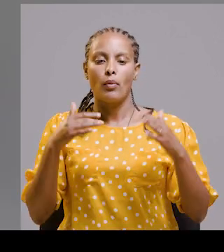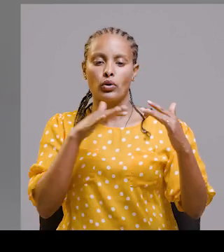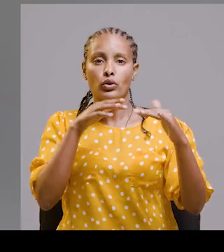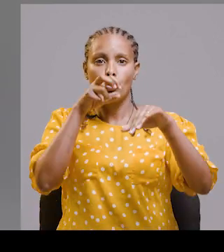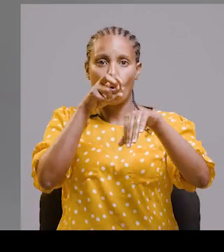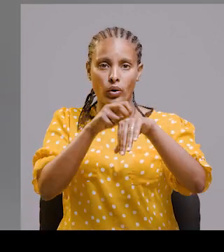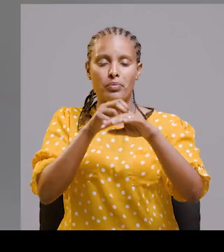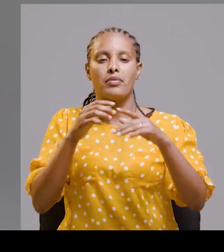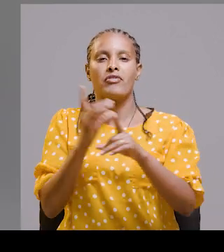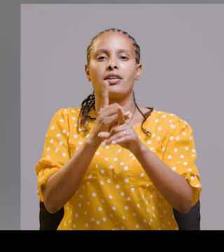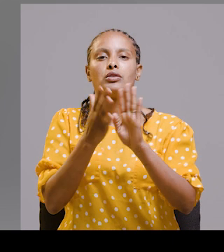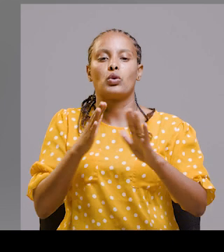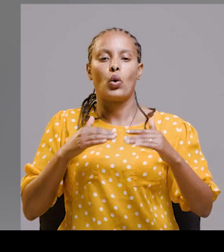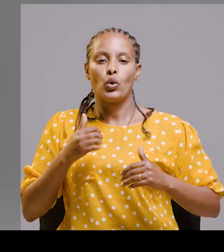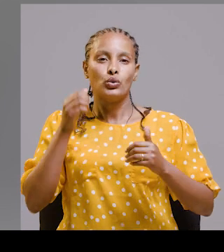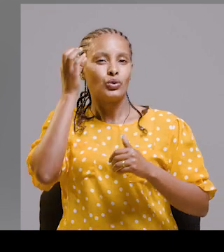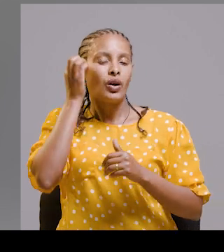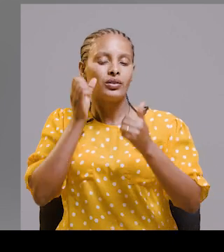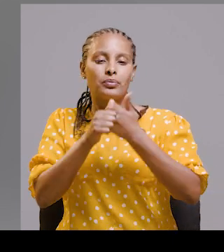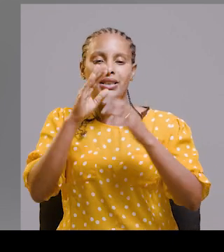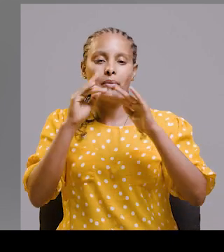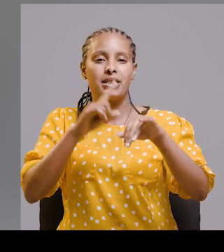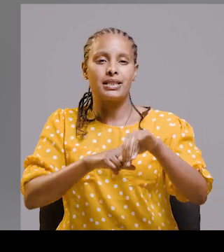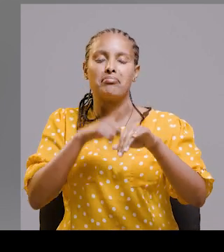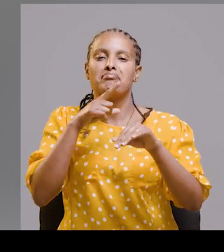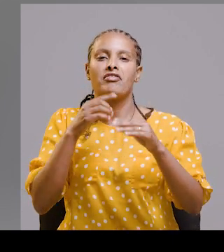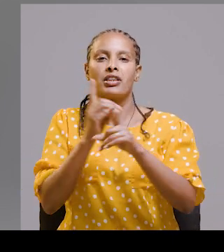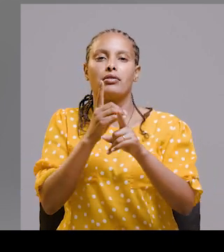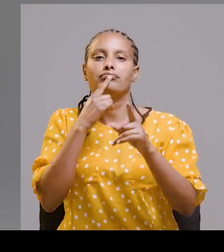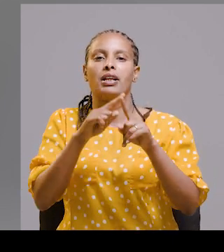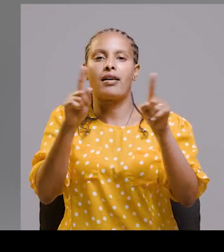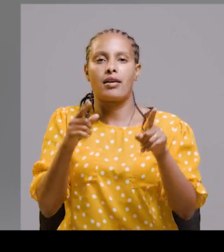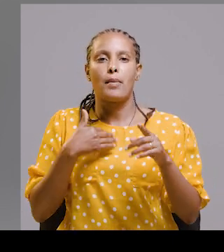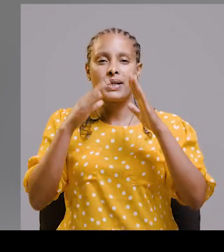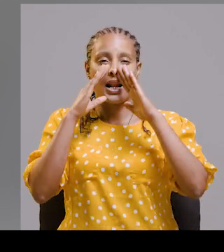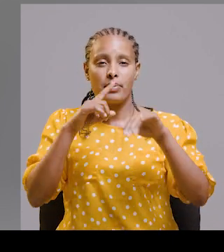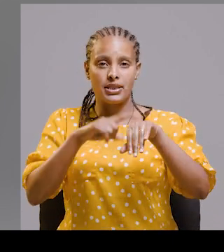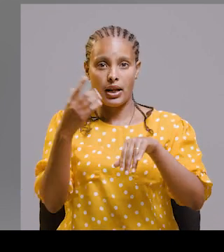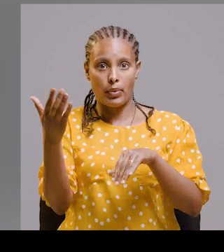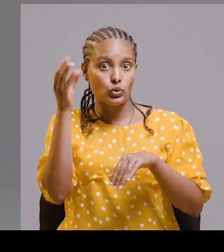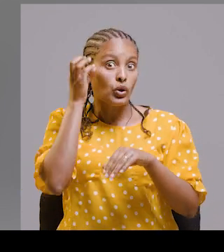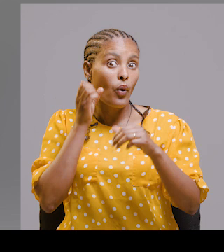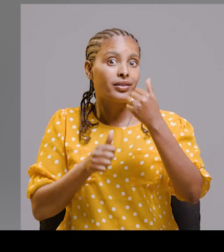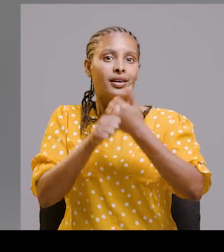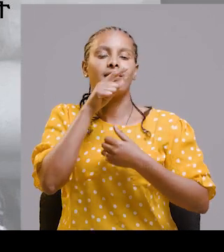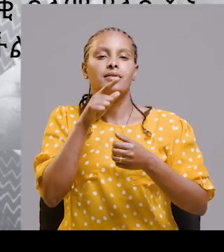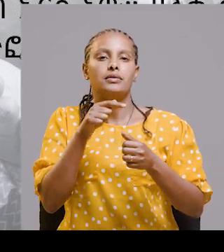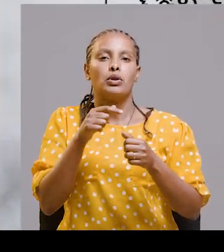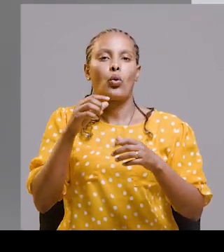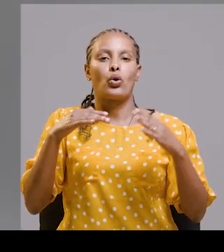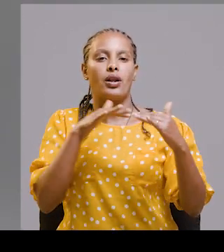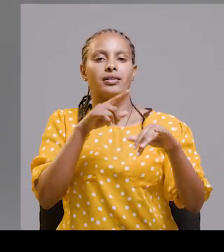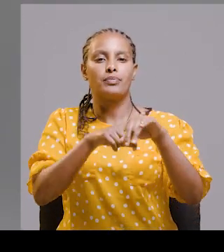በጦርነት ወቅት የሚፈጠር ጾታዊ ጥቃት በሰላም ጊዜ ከሚፈጸመው ጥቃት ይለያል። በሰላም ጊዜ የነበረው ጾታዊ ጥቃት በጦርነት